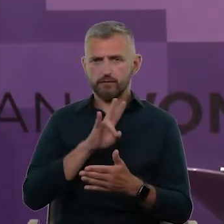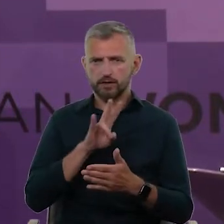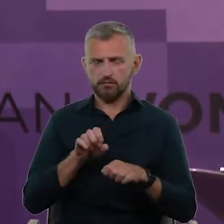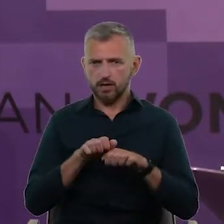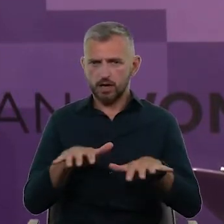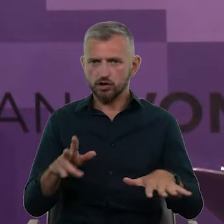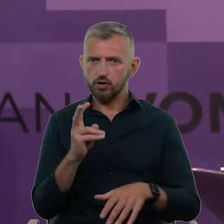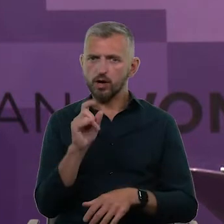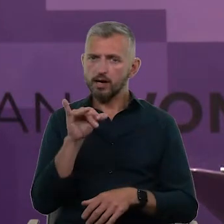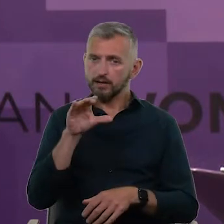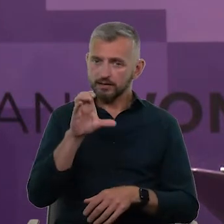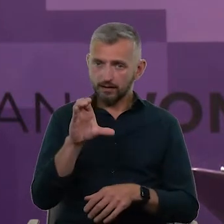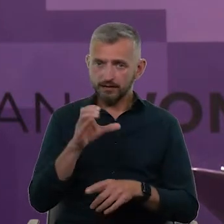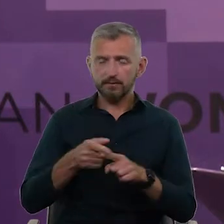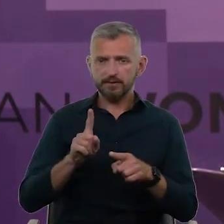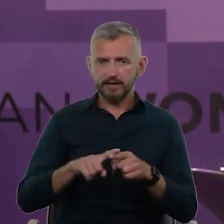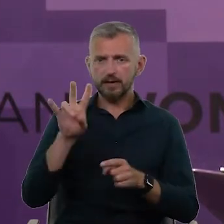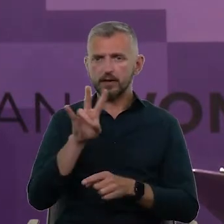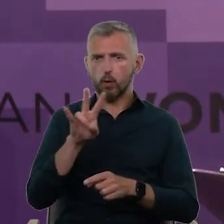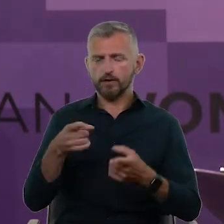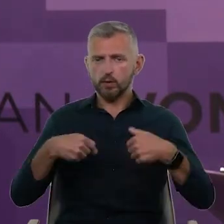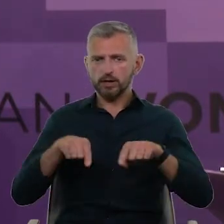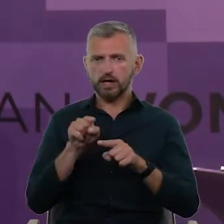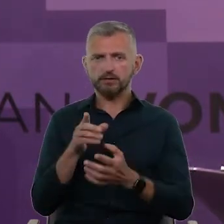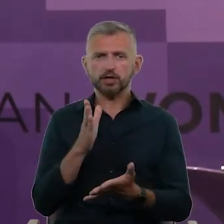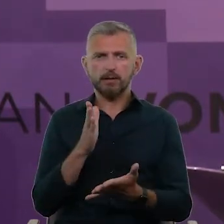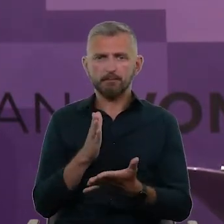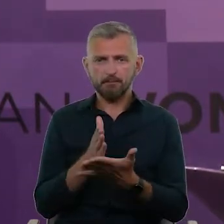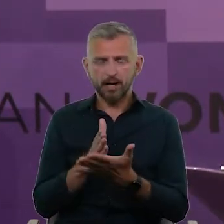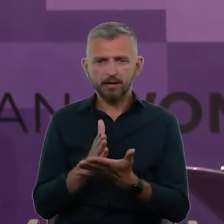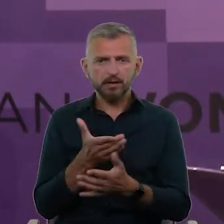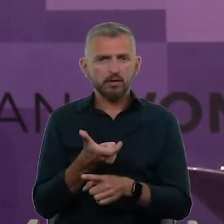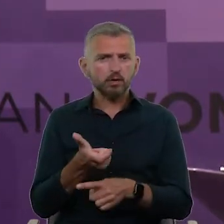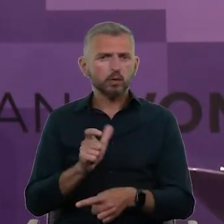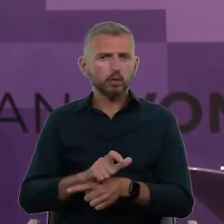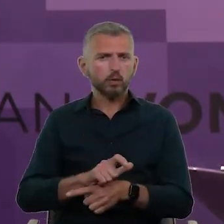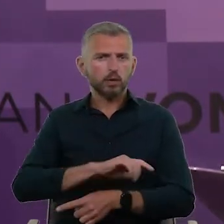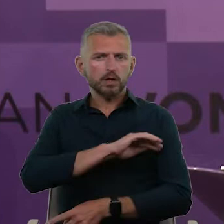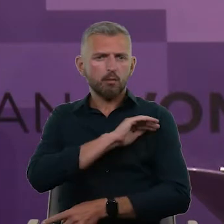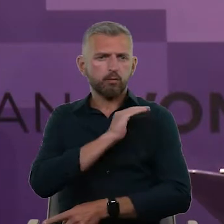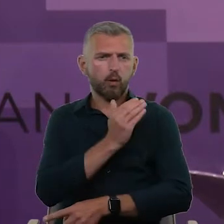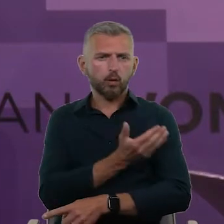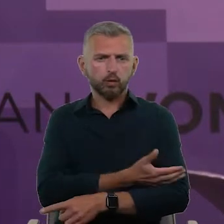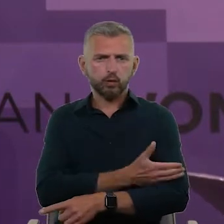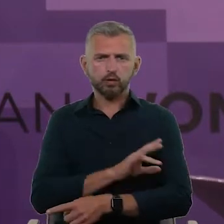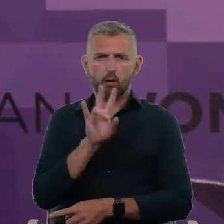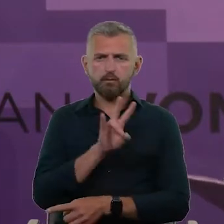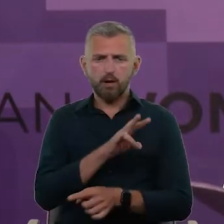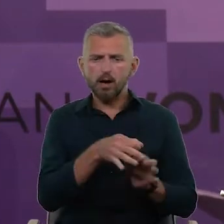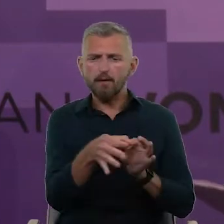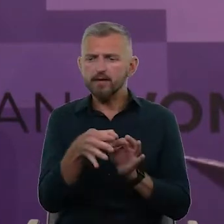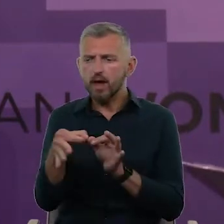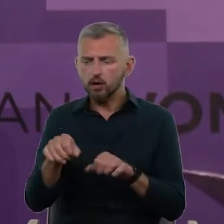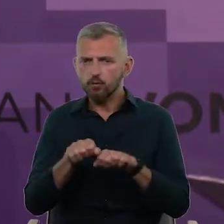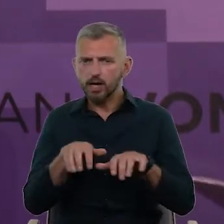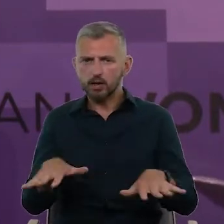Caritas – це церковна організація, і вона має за собою дуже потужну парафіальну мережу, яка може